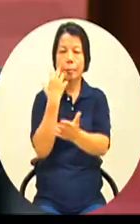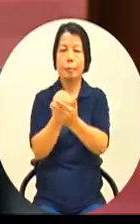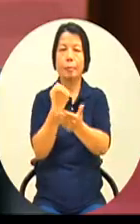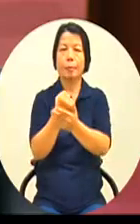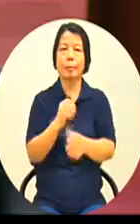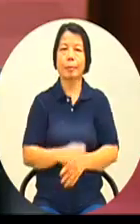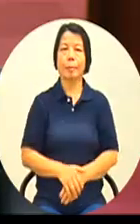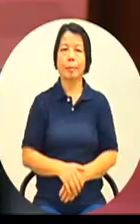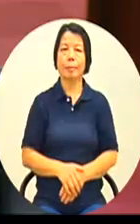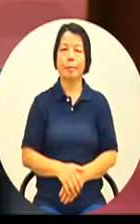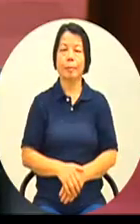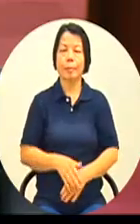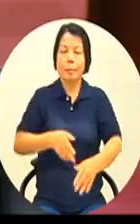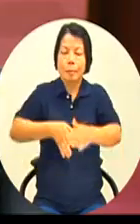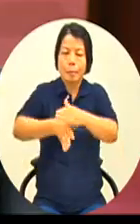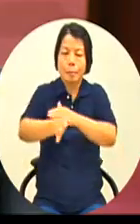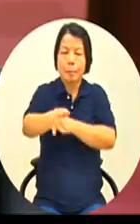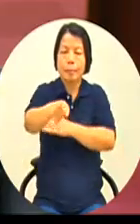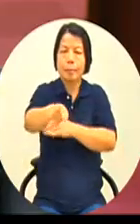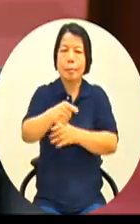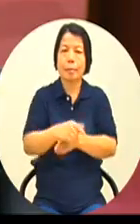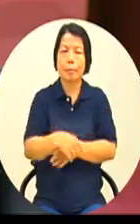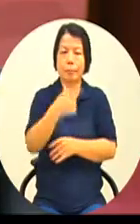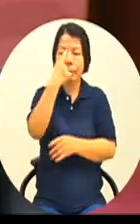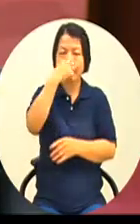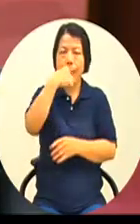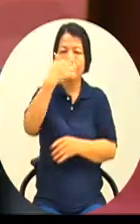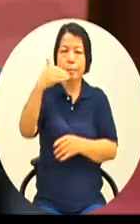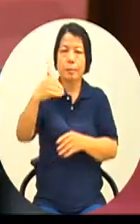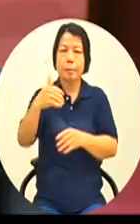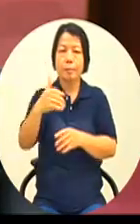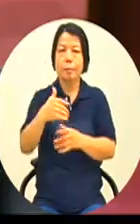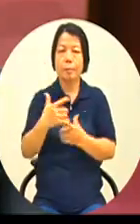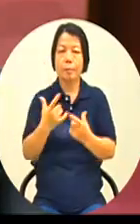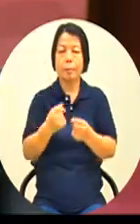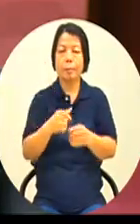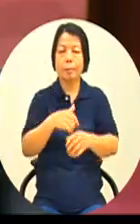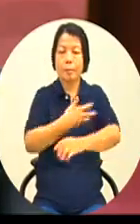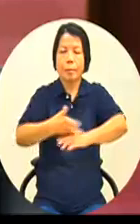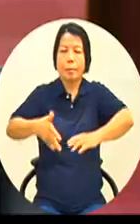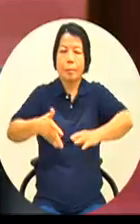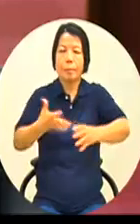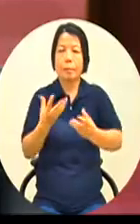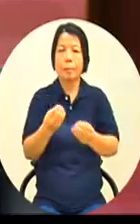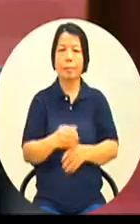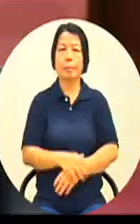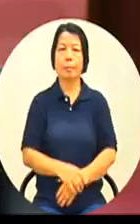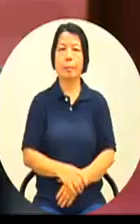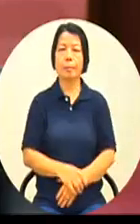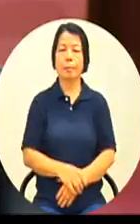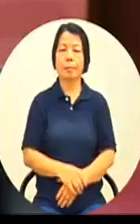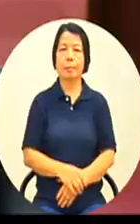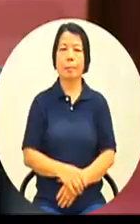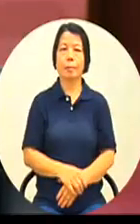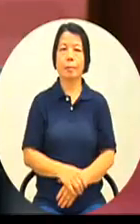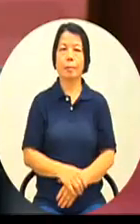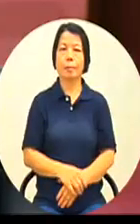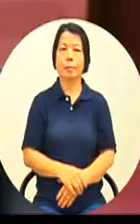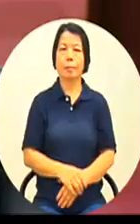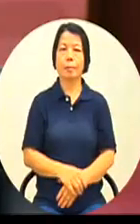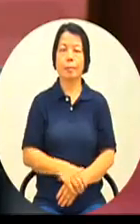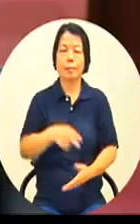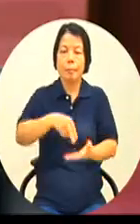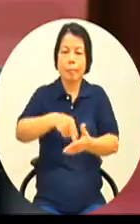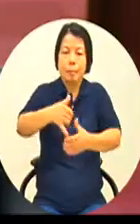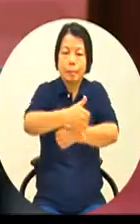凤山溪过，对不对吼？啊，直接就伫迄个所在就爬起来嘛。所以，阮南面的徐世杰立委对不对吼？一直在争